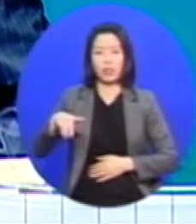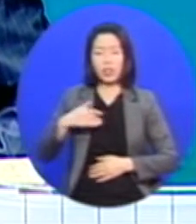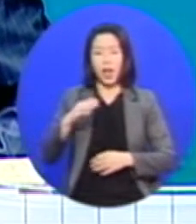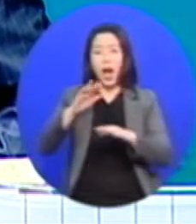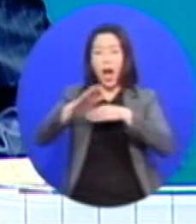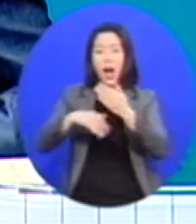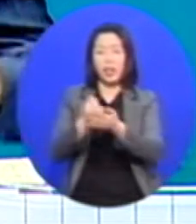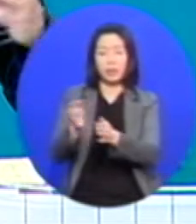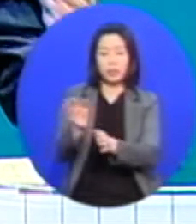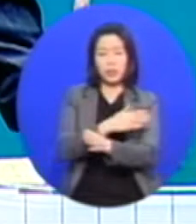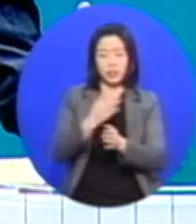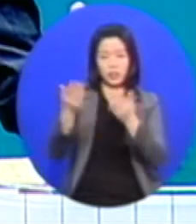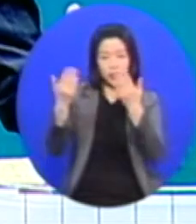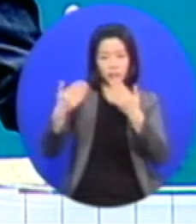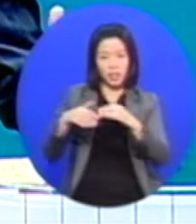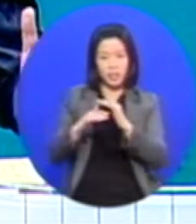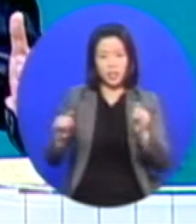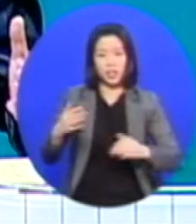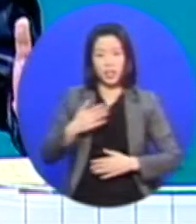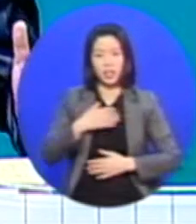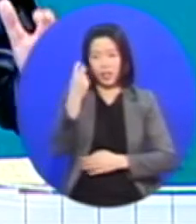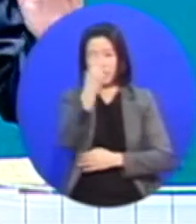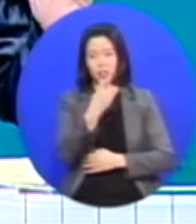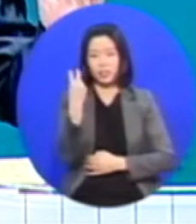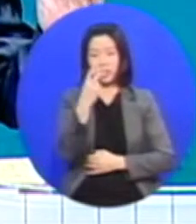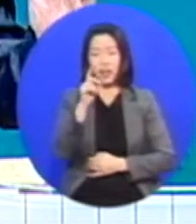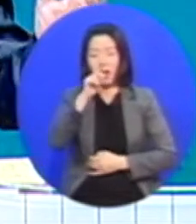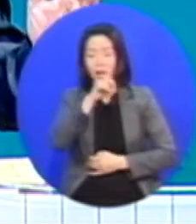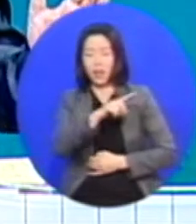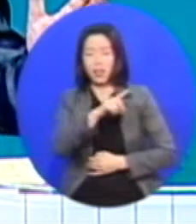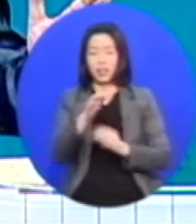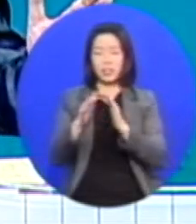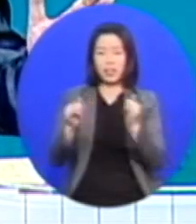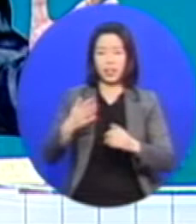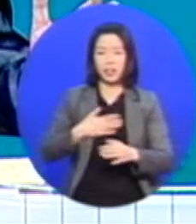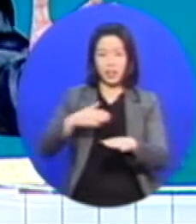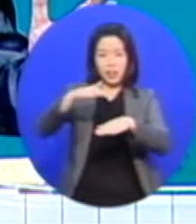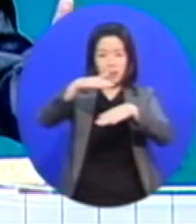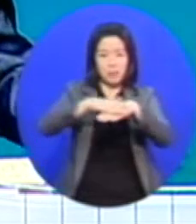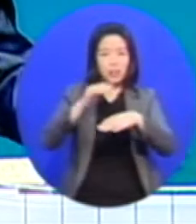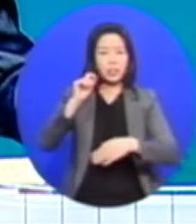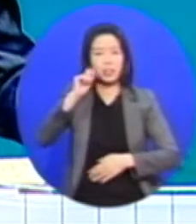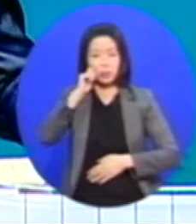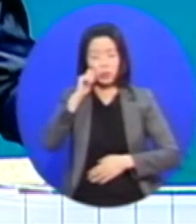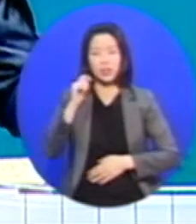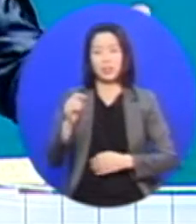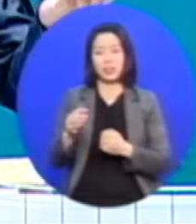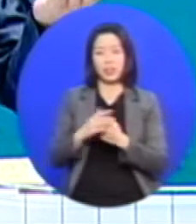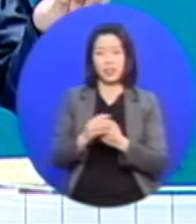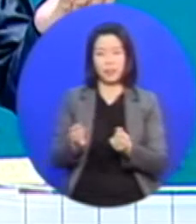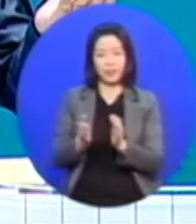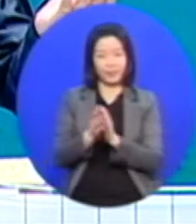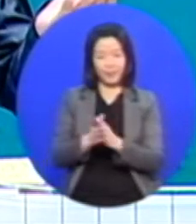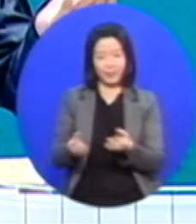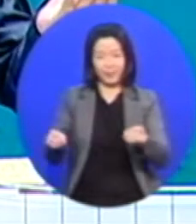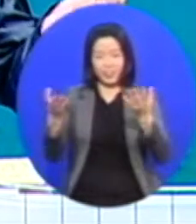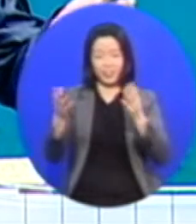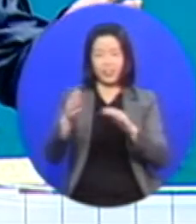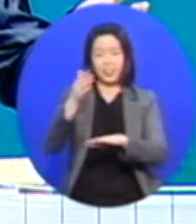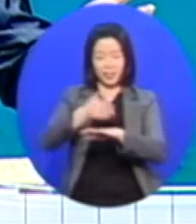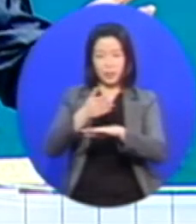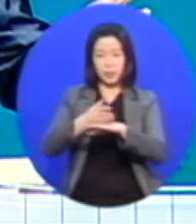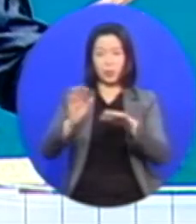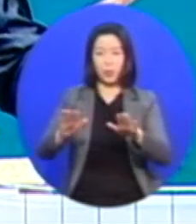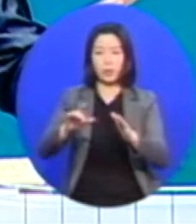자가 나를 지키시며 악한 자가 나를 만지지도 못하느니라 8 엘로 야 3 오랜